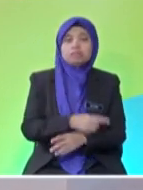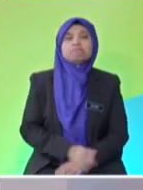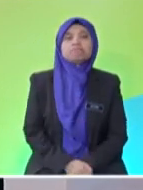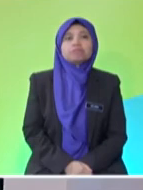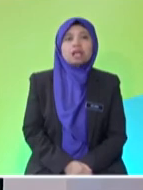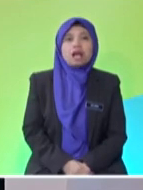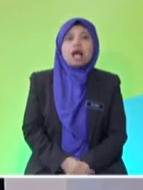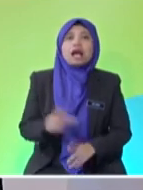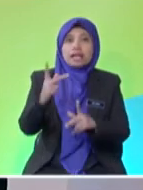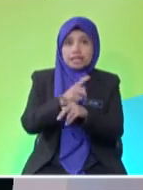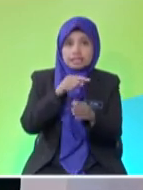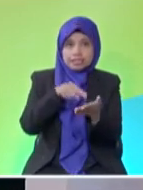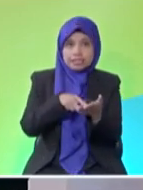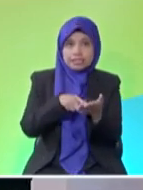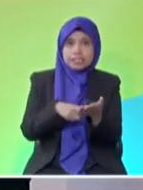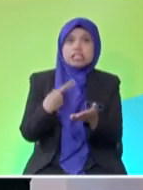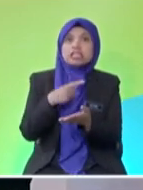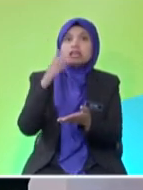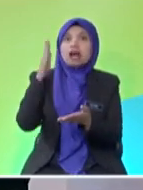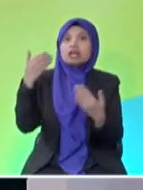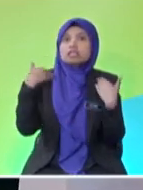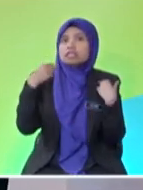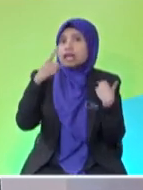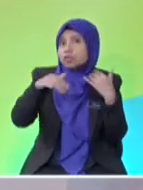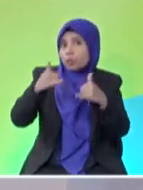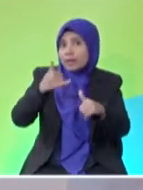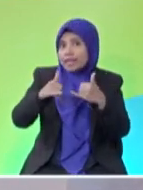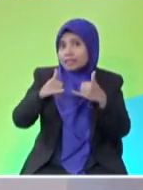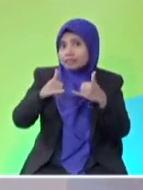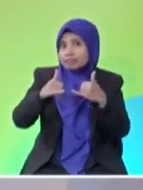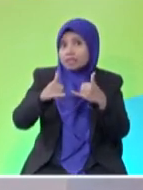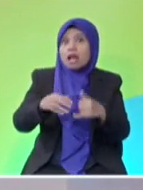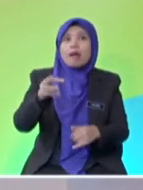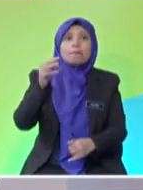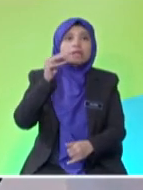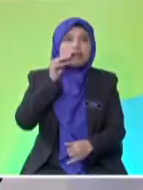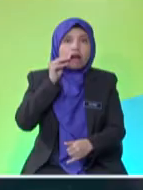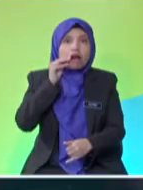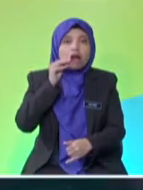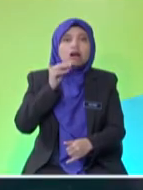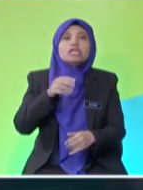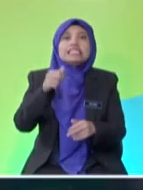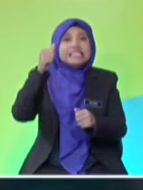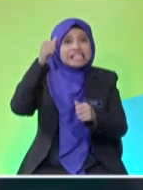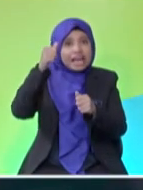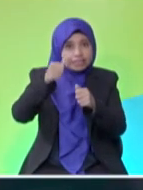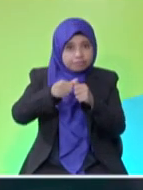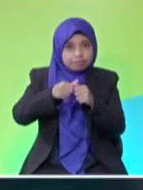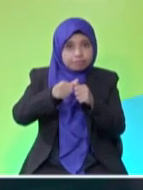pada segmen ini kita akan ada satu permainan Iya perlu mengingat